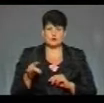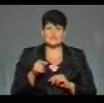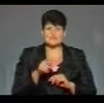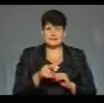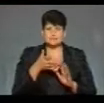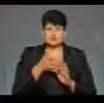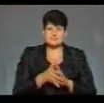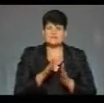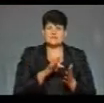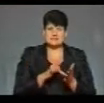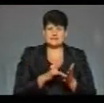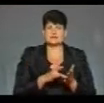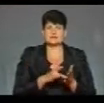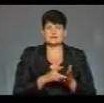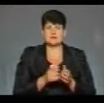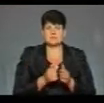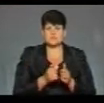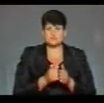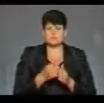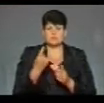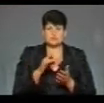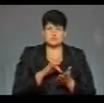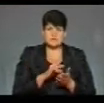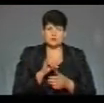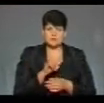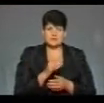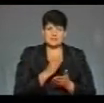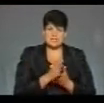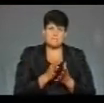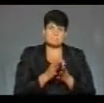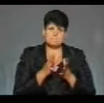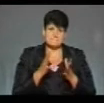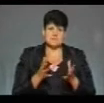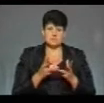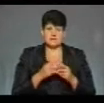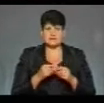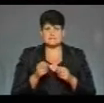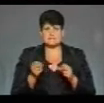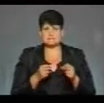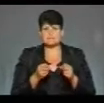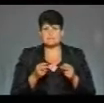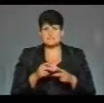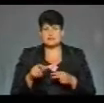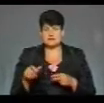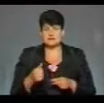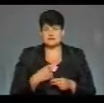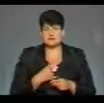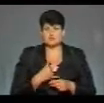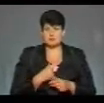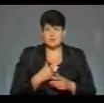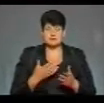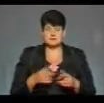які, може, знаходяться більше до обласного центру, в них є більша кількість фахівців. На жаль, у нас так, але